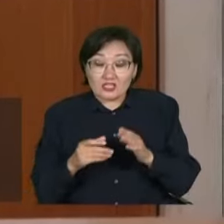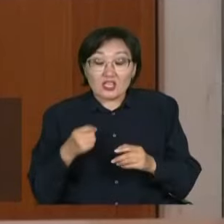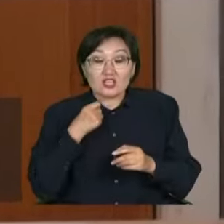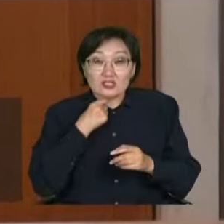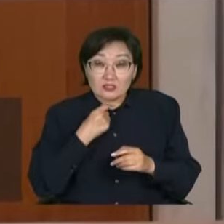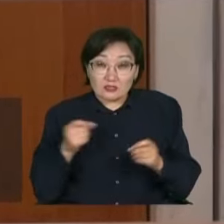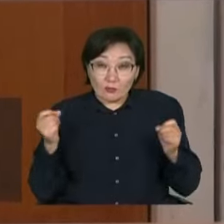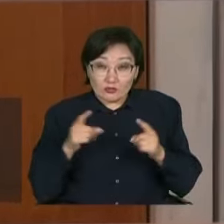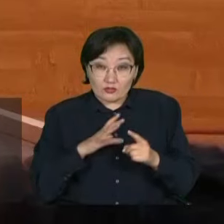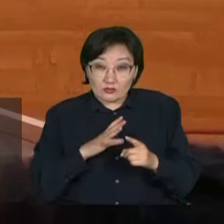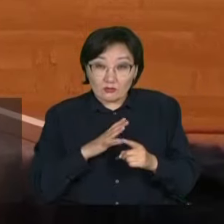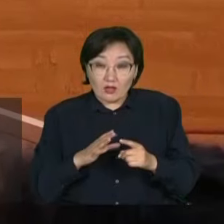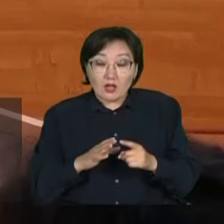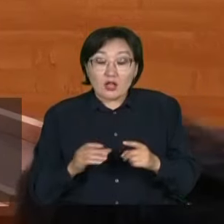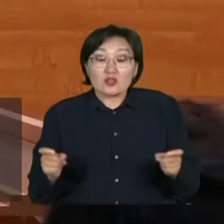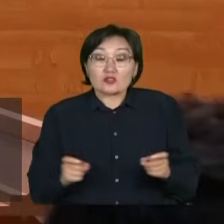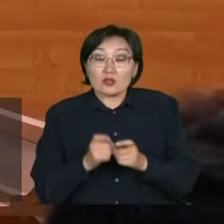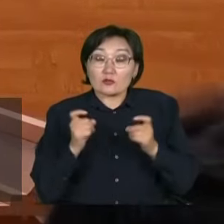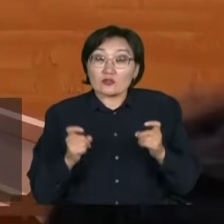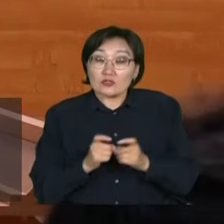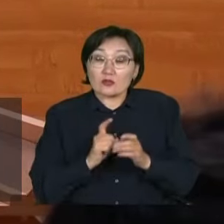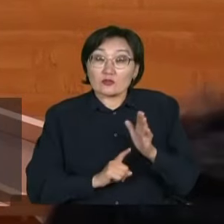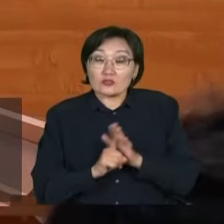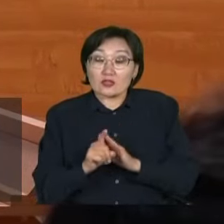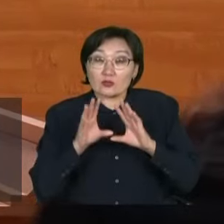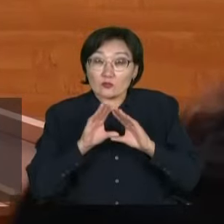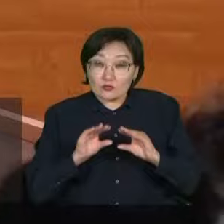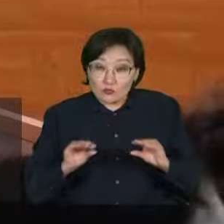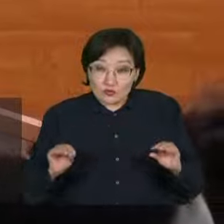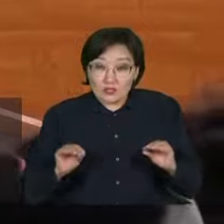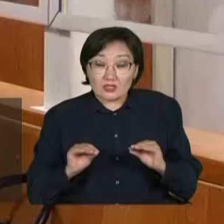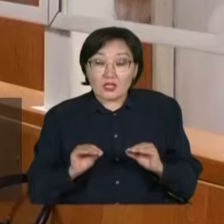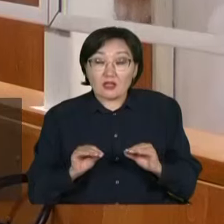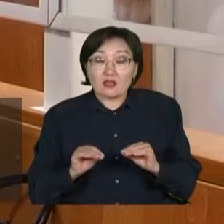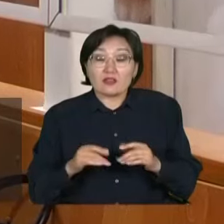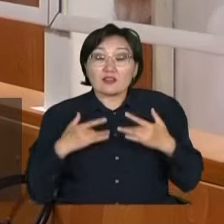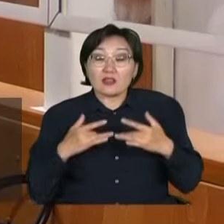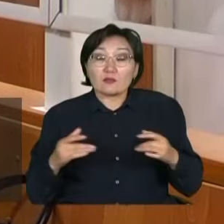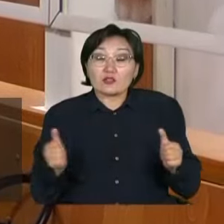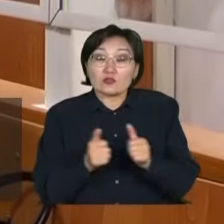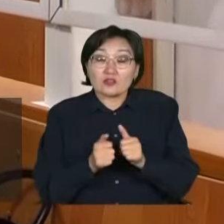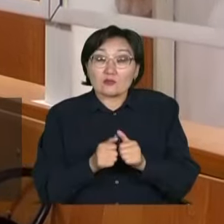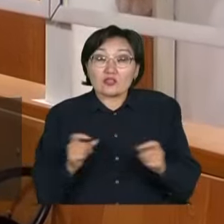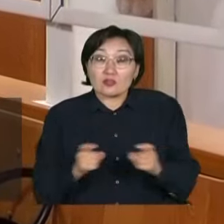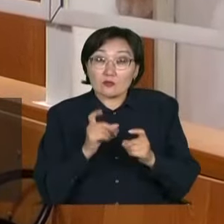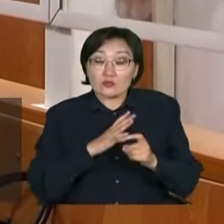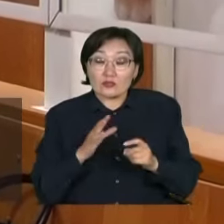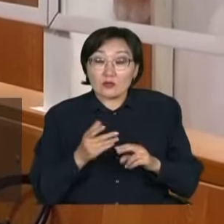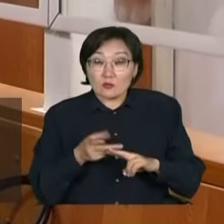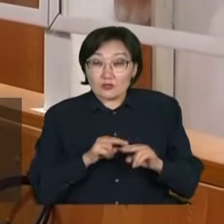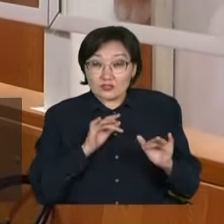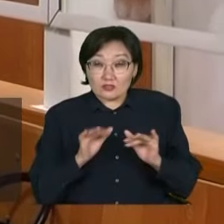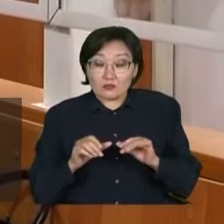ішкені белгілі болды. Тіпті шуға наразы болып, тыныштықты талап еткен көршілерімен де жанжалға түскен екен. Айта кетейік, дүйім жұртты дүр сілкіндірген